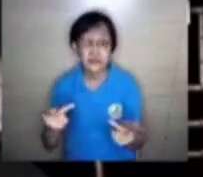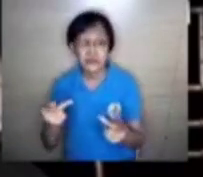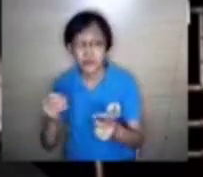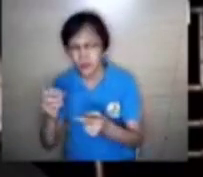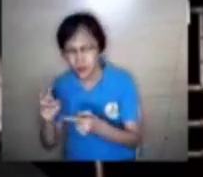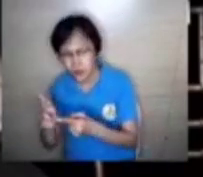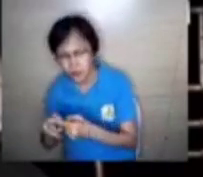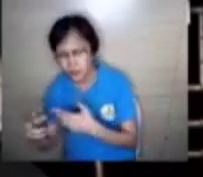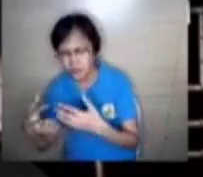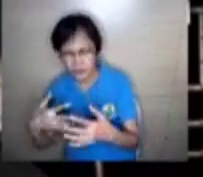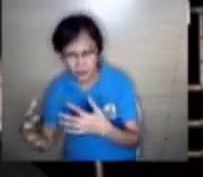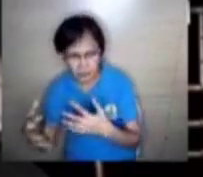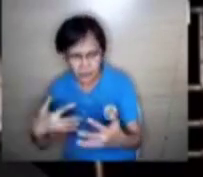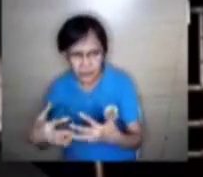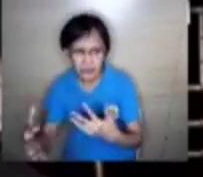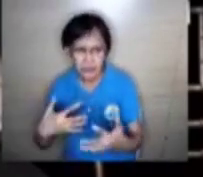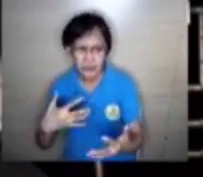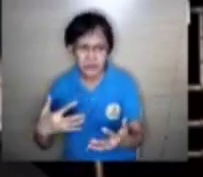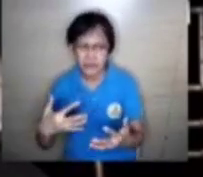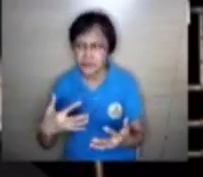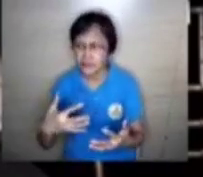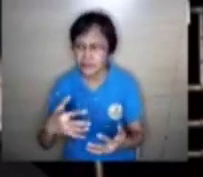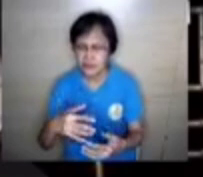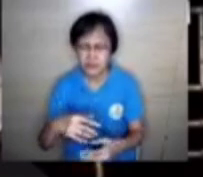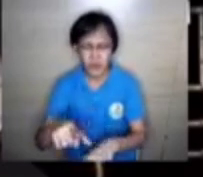Pero long term ang tinatanaw natin.